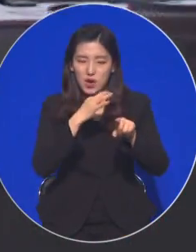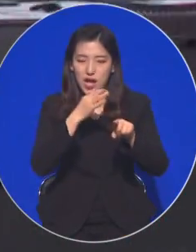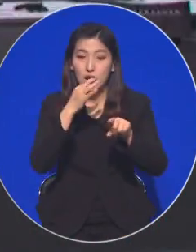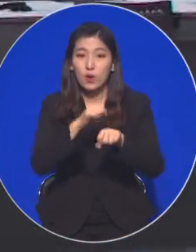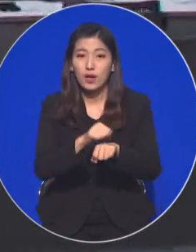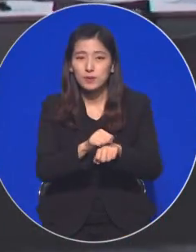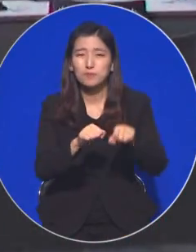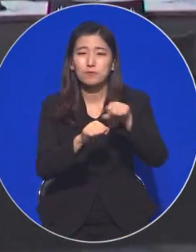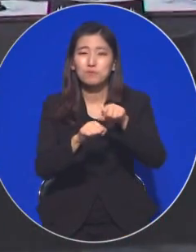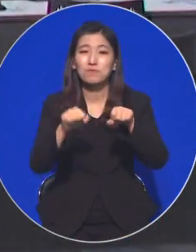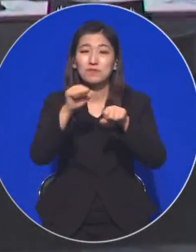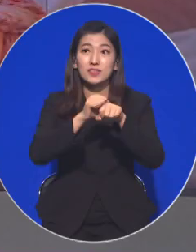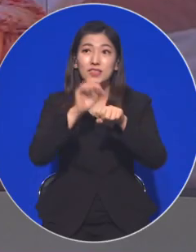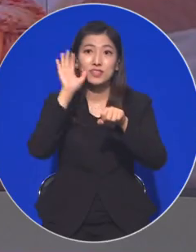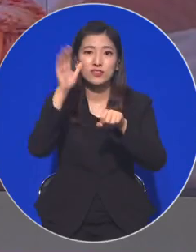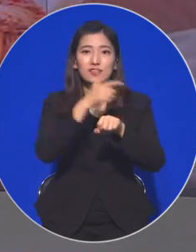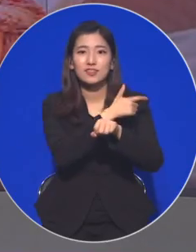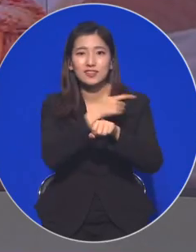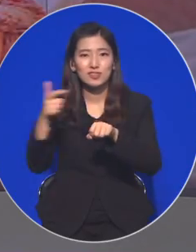목소리도 나옵니다.